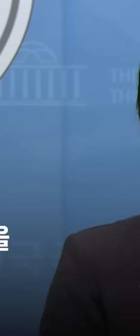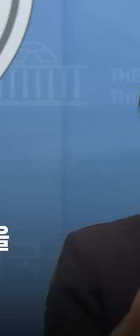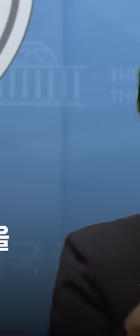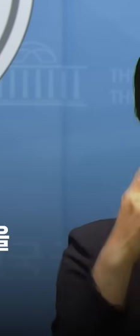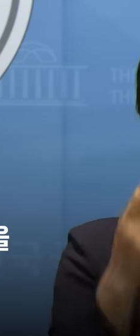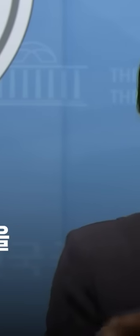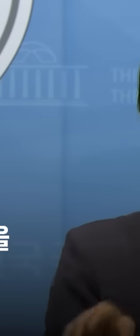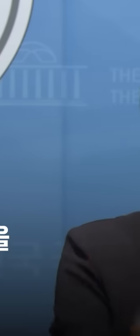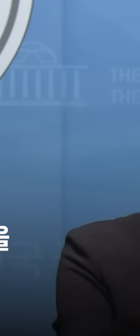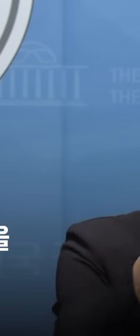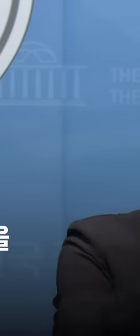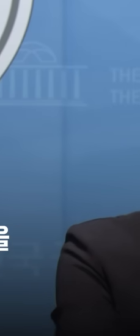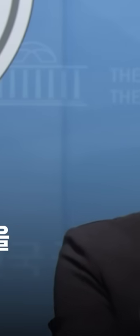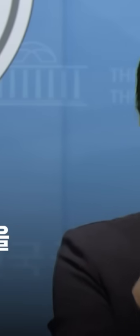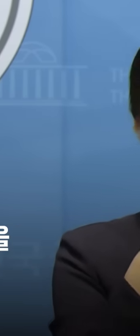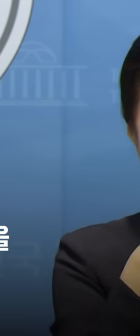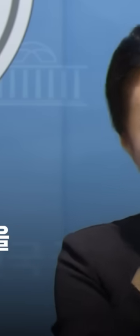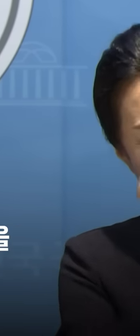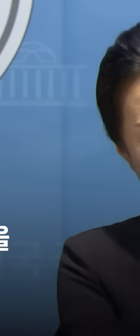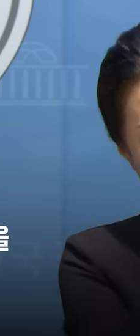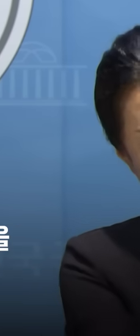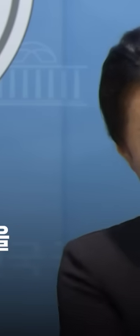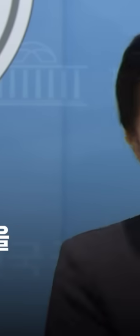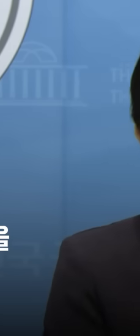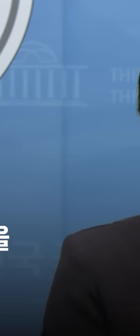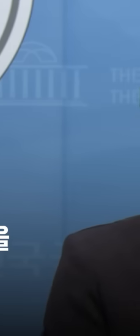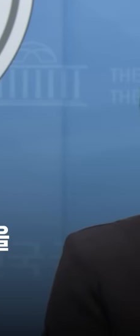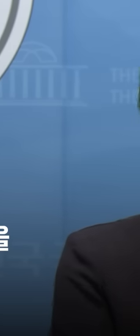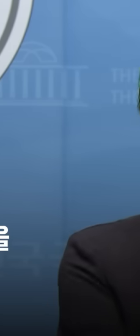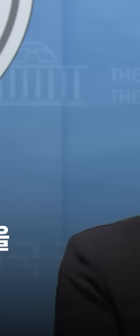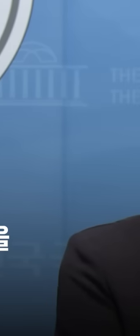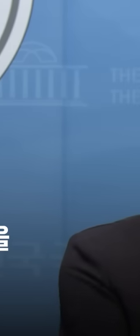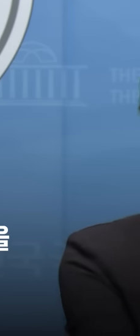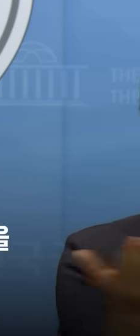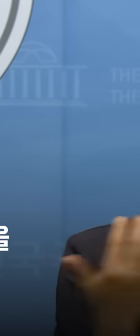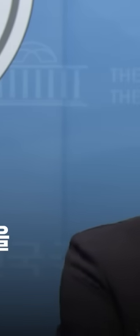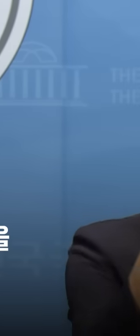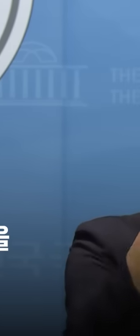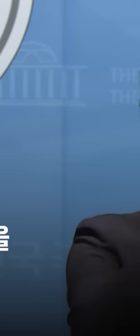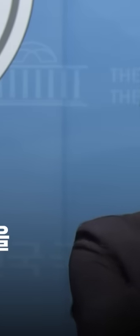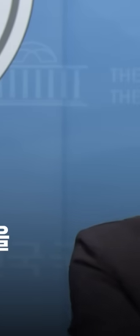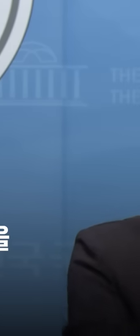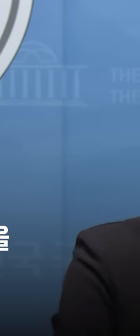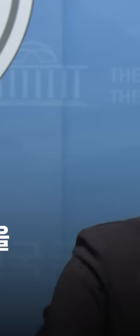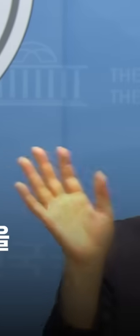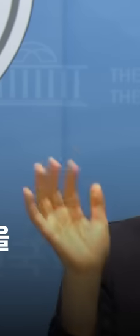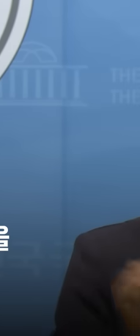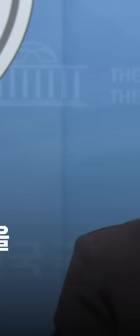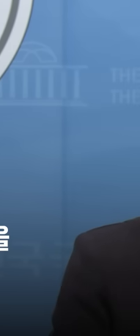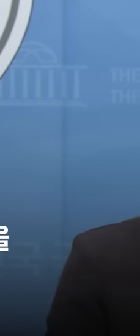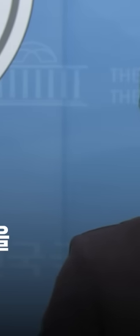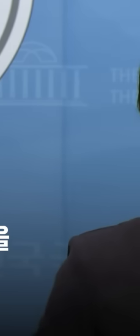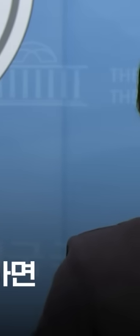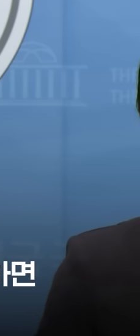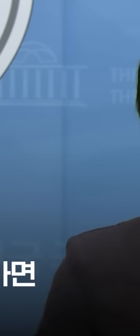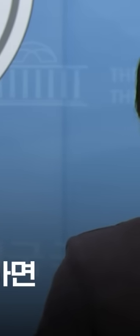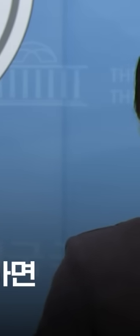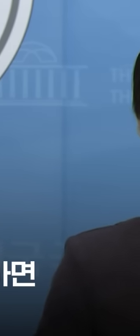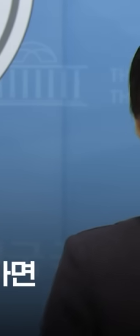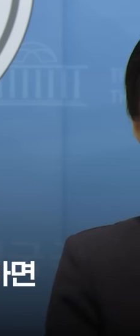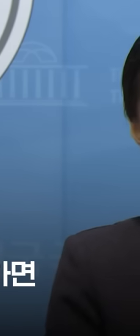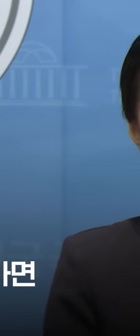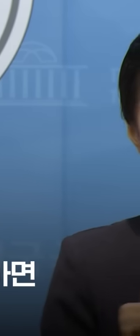전쟁 기념관은 노와 문제로 여섯개의 전시물을 모두 철거했다고 답했습니다